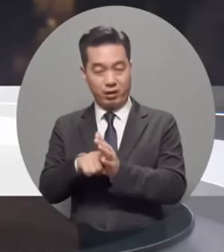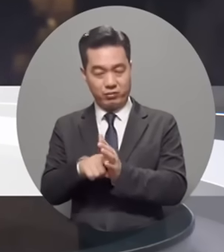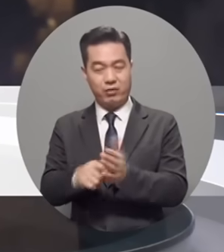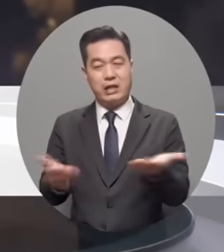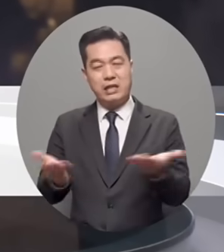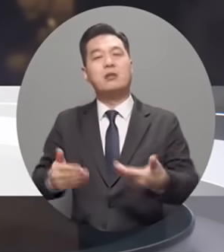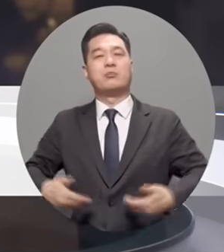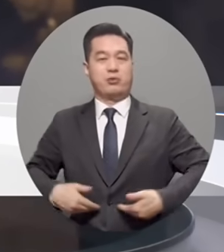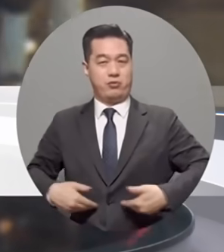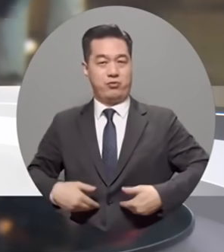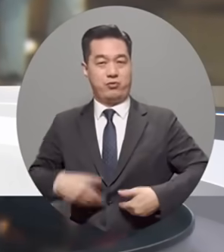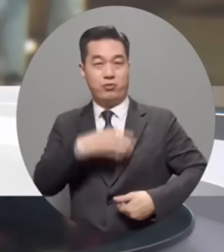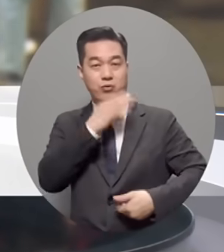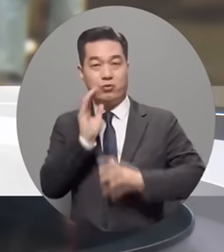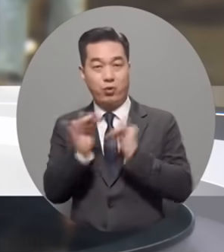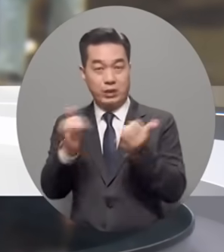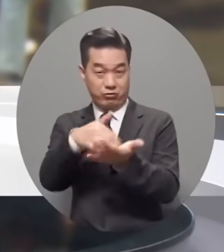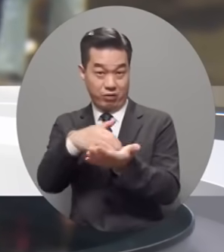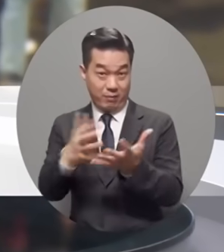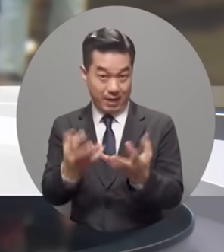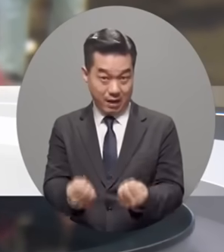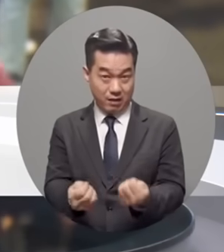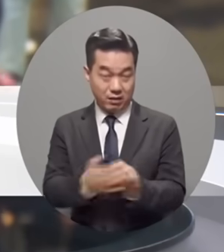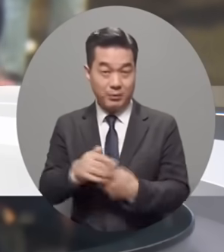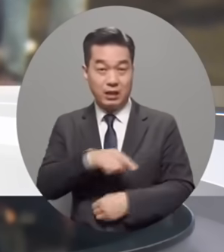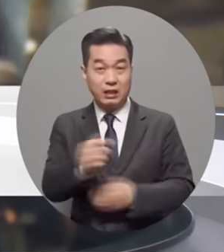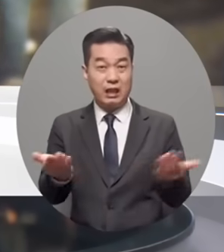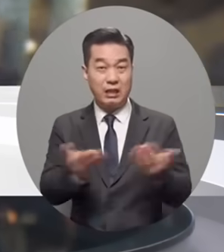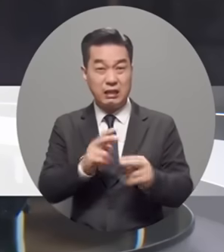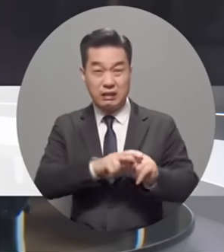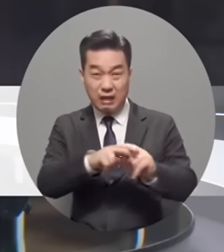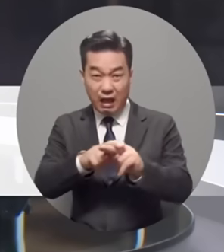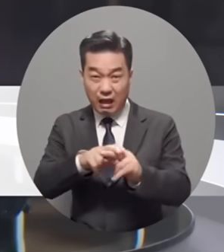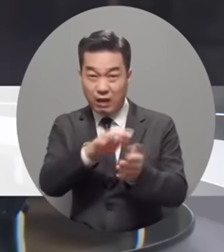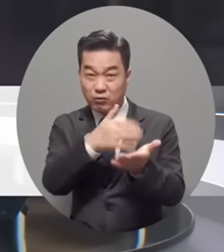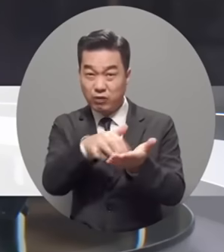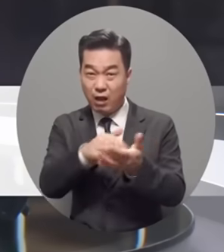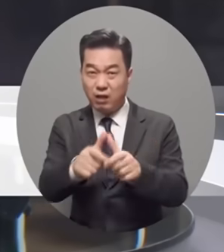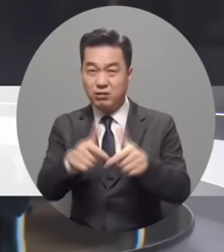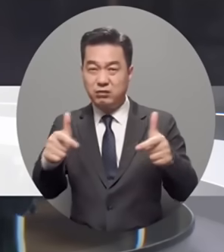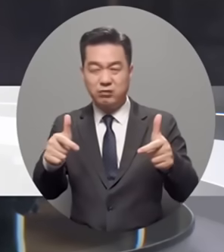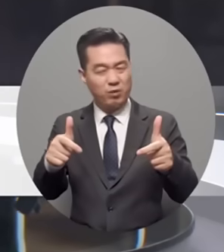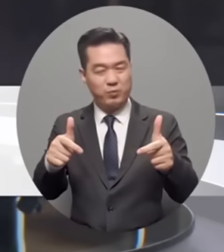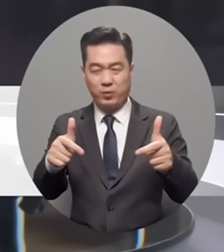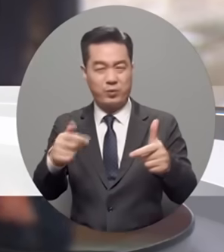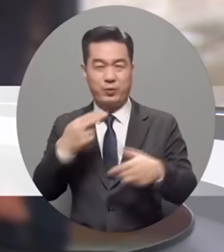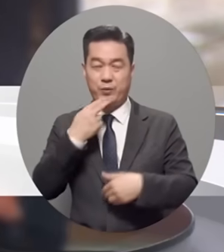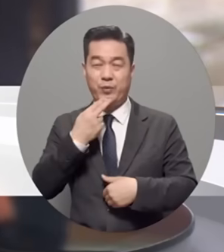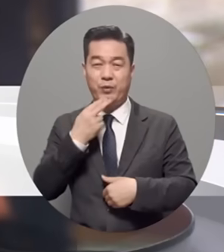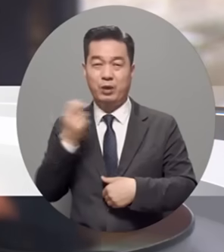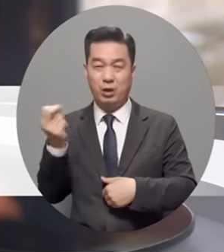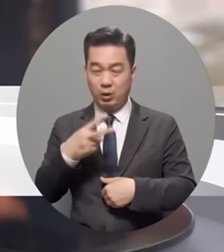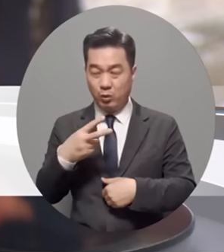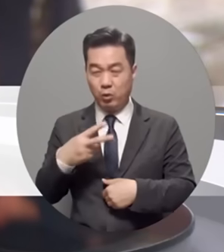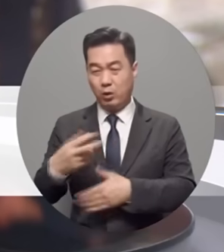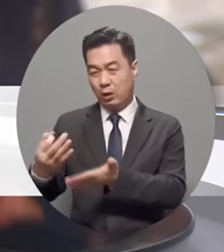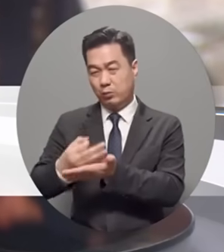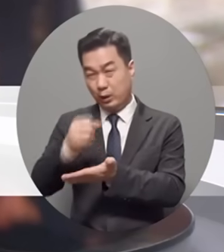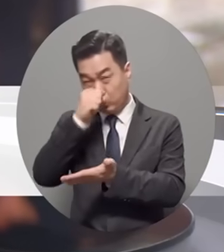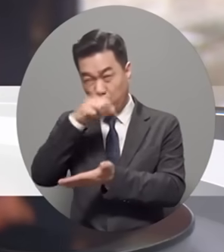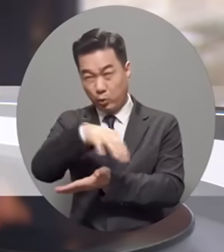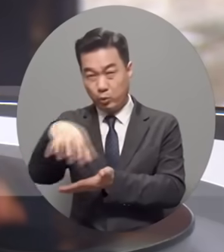따라서 점점 많아지고 있는데요. 하지만 이들의 일자리는 그만큼 늘어나지 않을 뿐더러 질도 그리 높지 않은 게